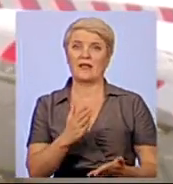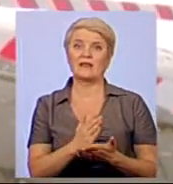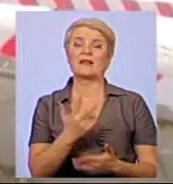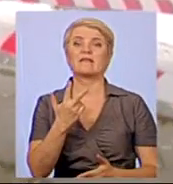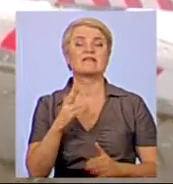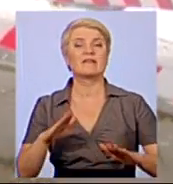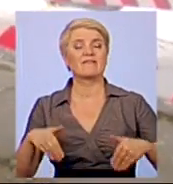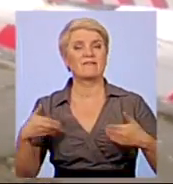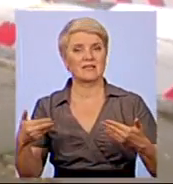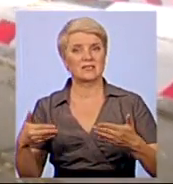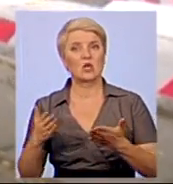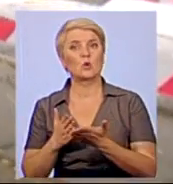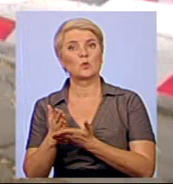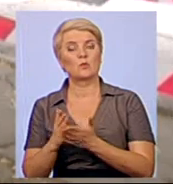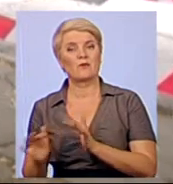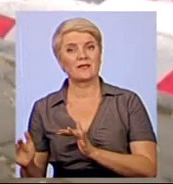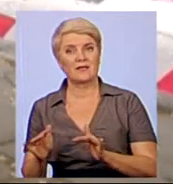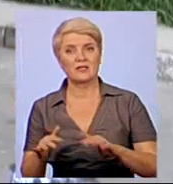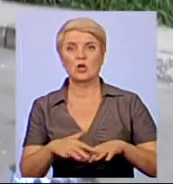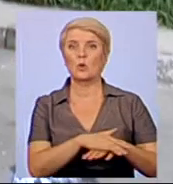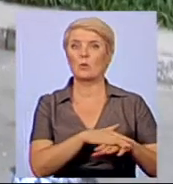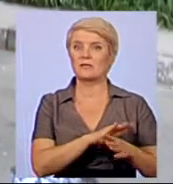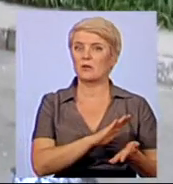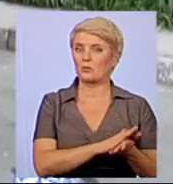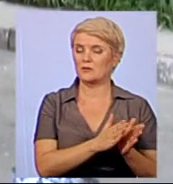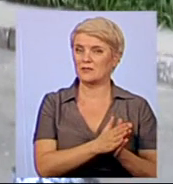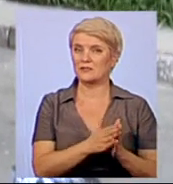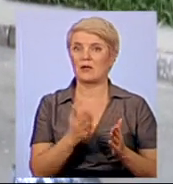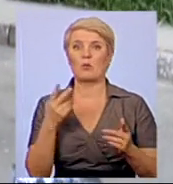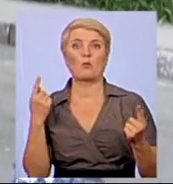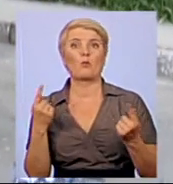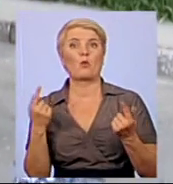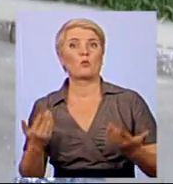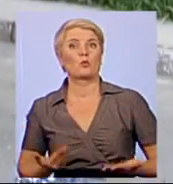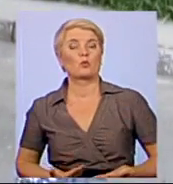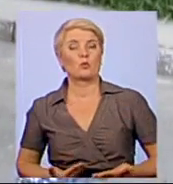діяльність, громадянська позиція та побутовий конфлікт. Підозрюваного Миколу